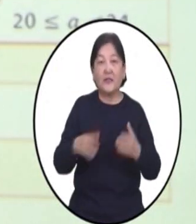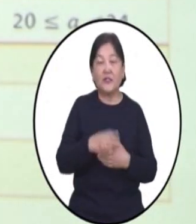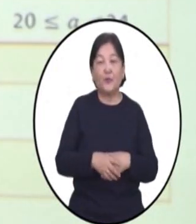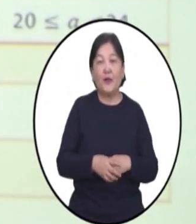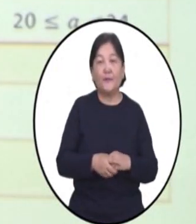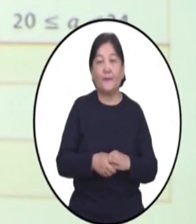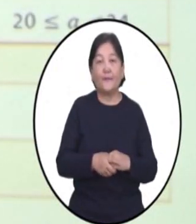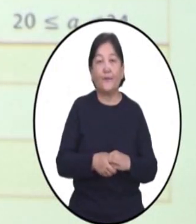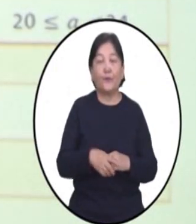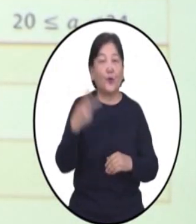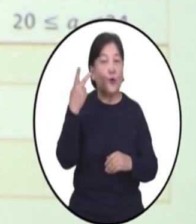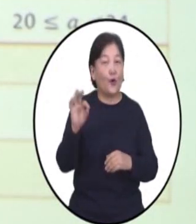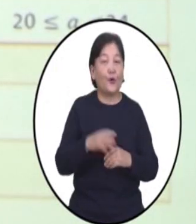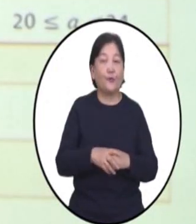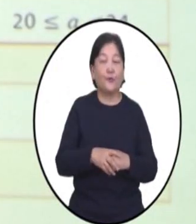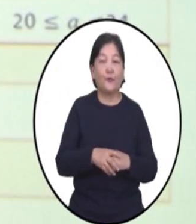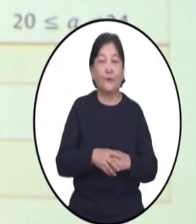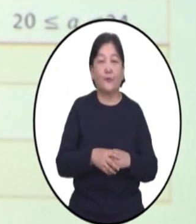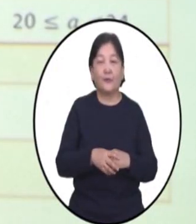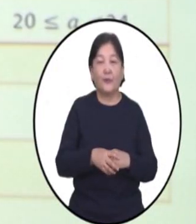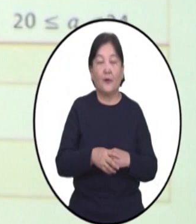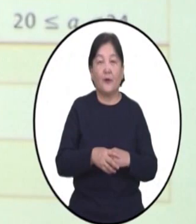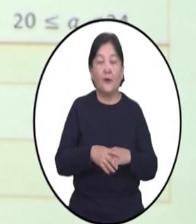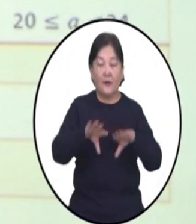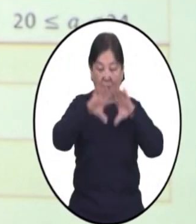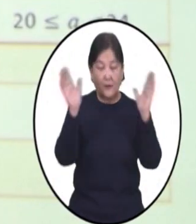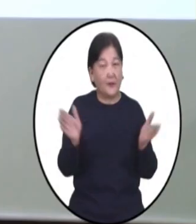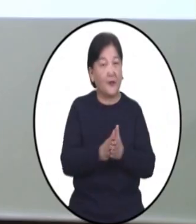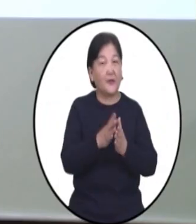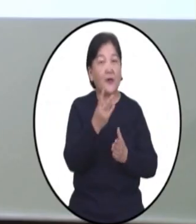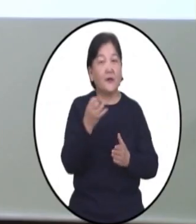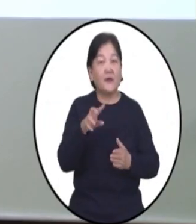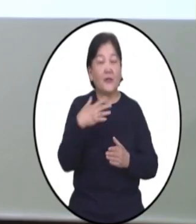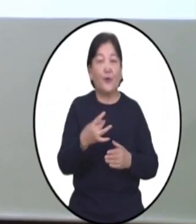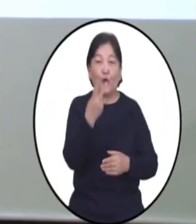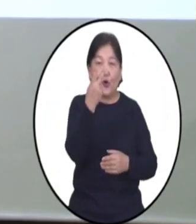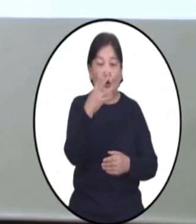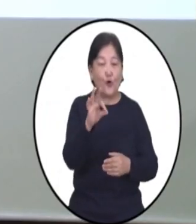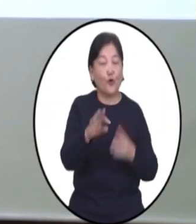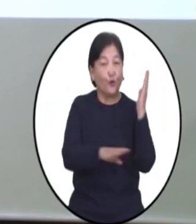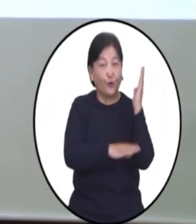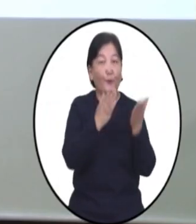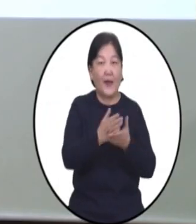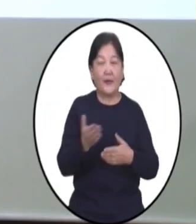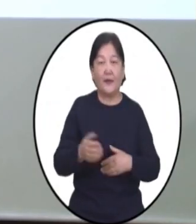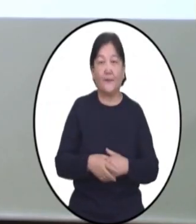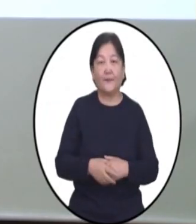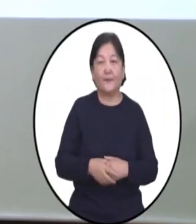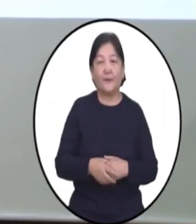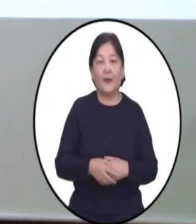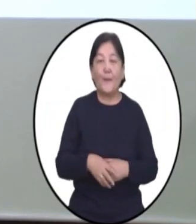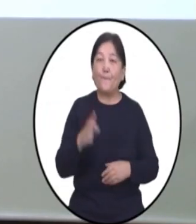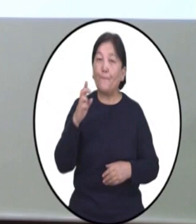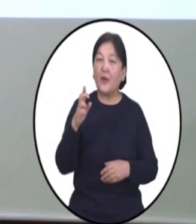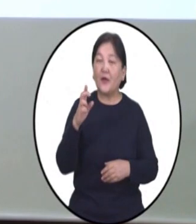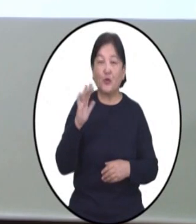бага завсарт бол 20 өдөр. Энэ төвөр учраас нийт нийлбэр бол 20 өдрийг илэрхийлж байна гэсэн үг. За, Б сурагчийн